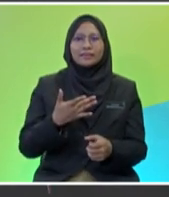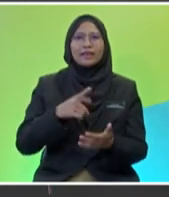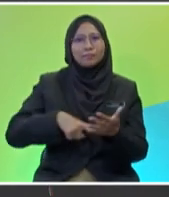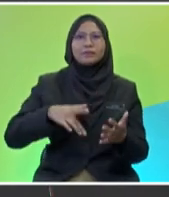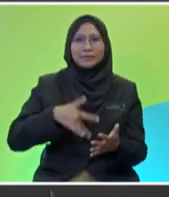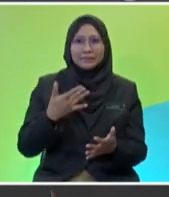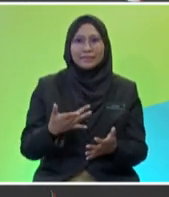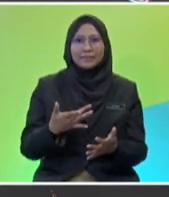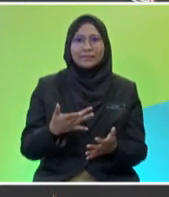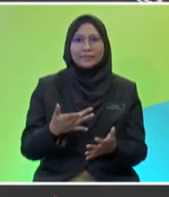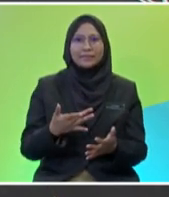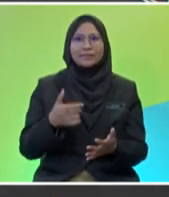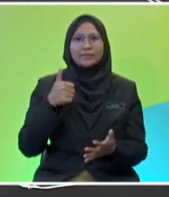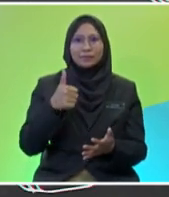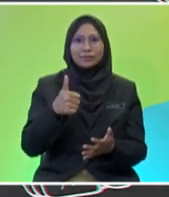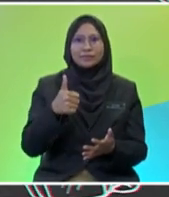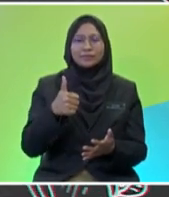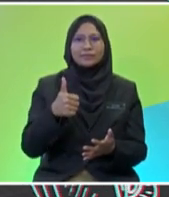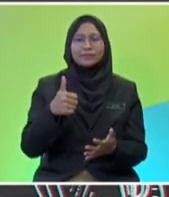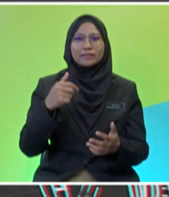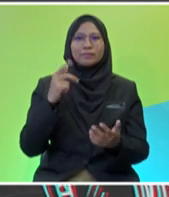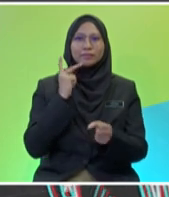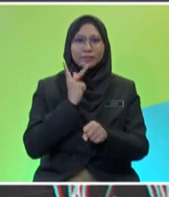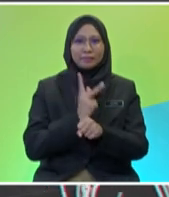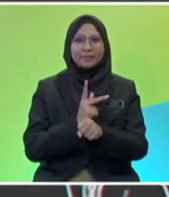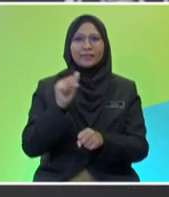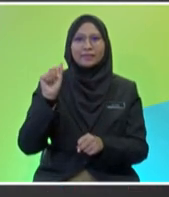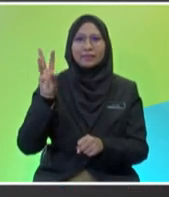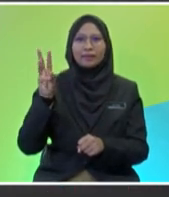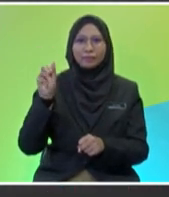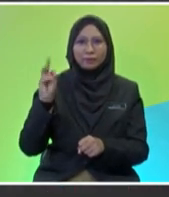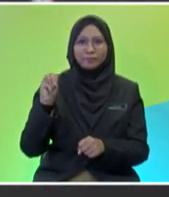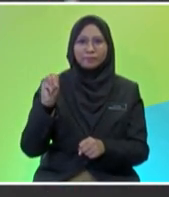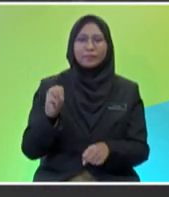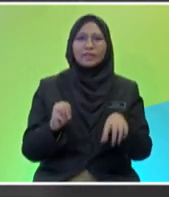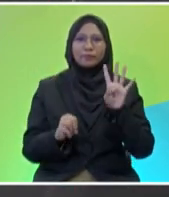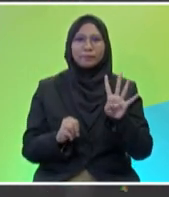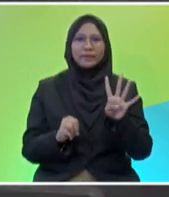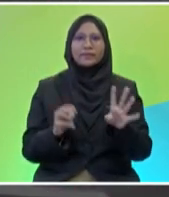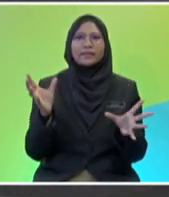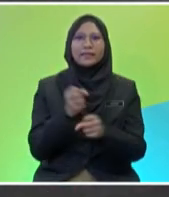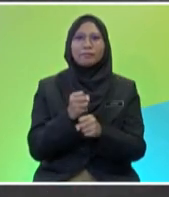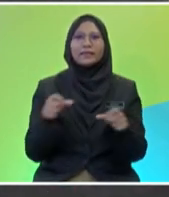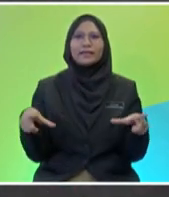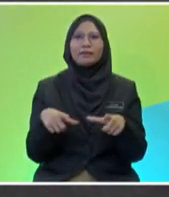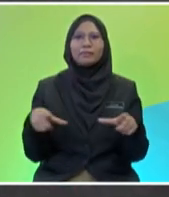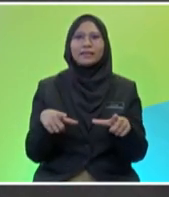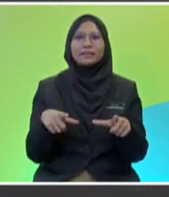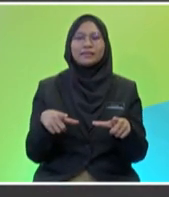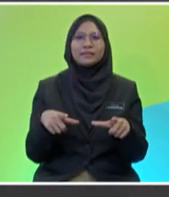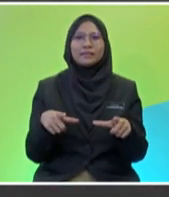menguatkan awal dan yang Seterusnya saya yakin murid dapat mengamalkan tingkah laku berhemat terhadap